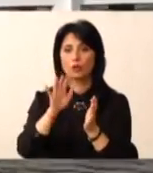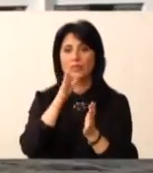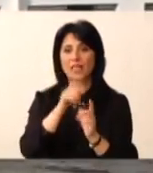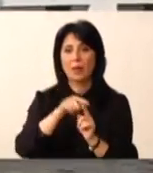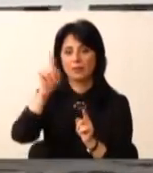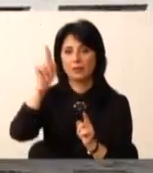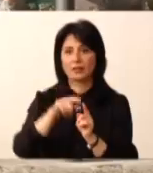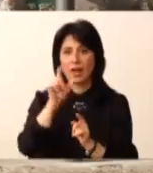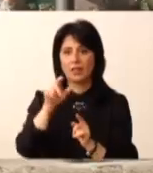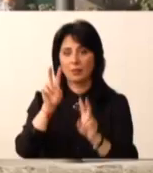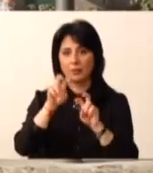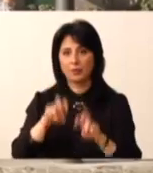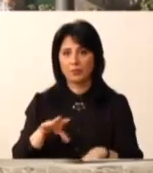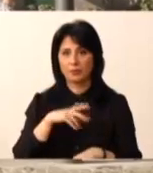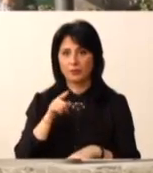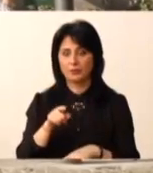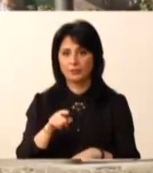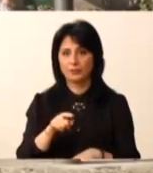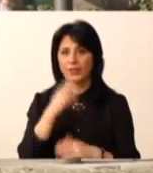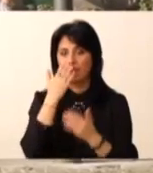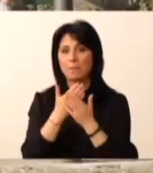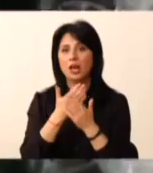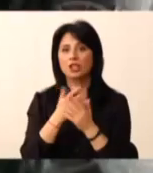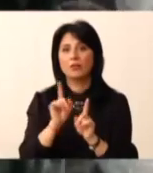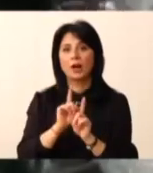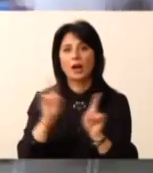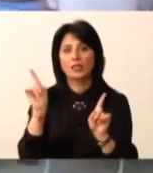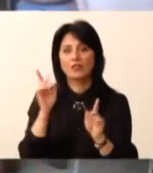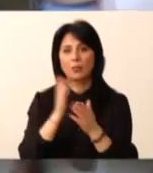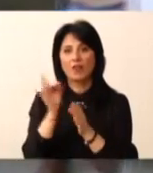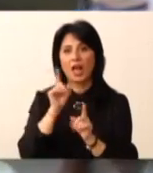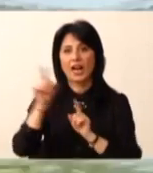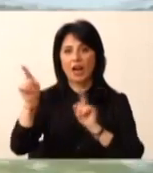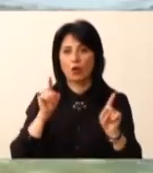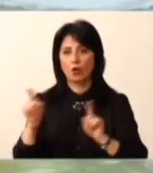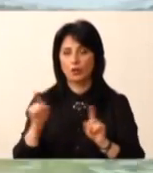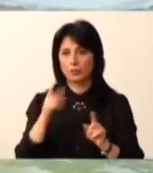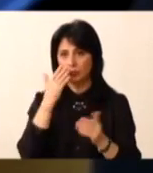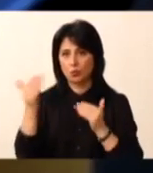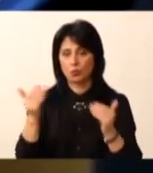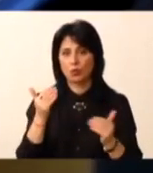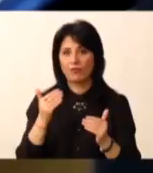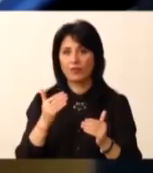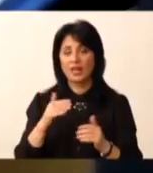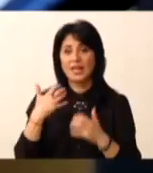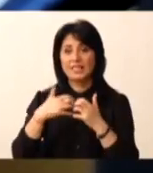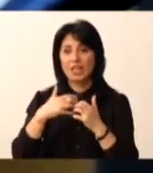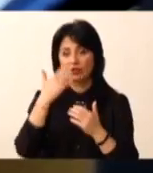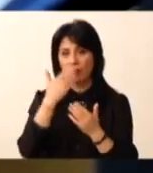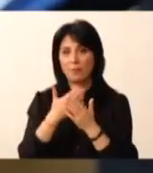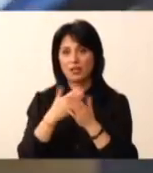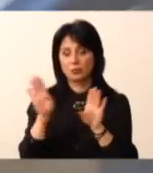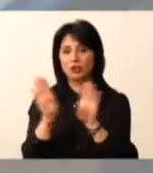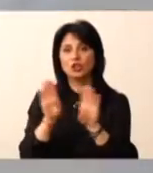წლამდე ასაკის ადამიანებში გამოვლინდა. მაჩვენებელი განსხვავდება რეგიონების მიხედვითაც. ქვეყნის საშუალო